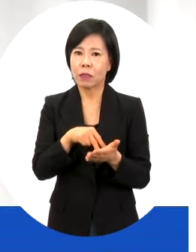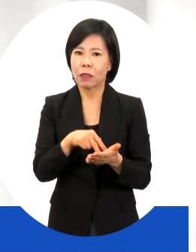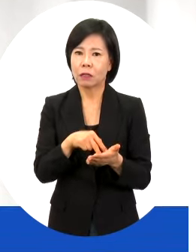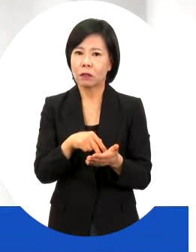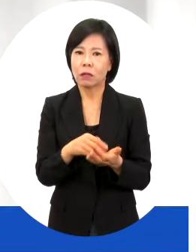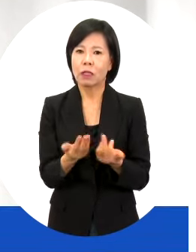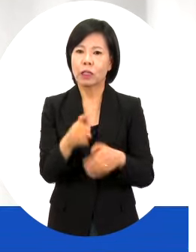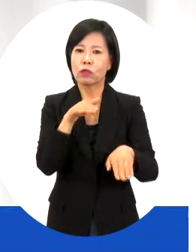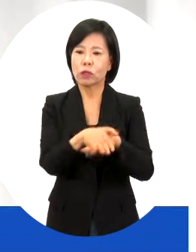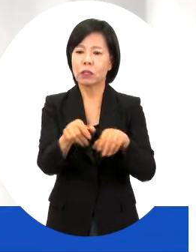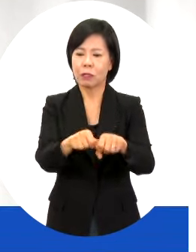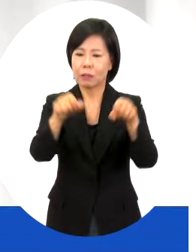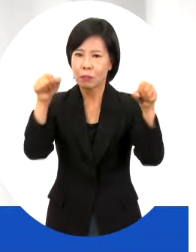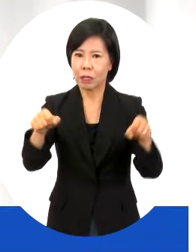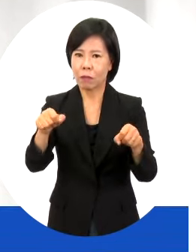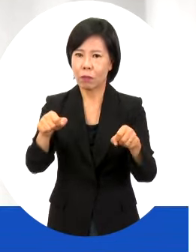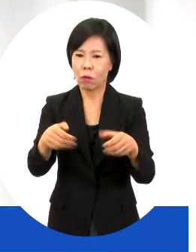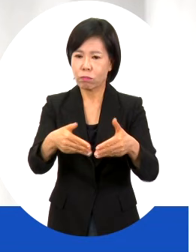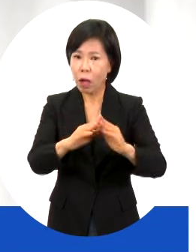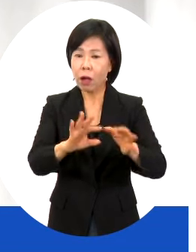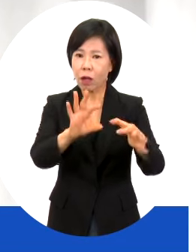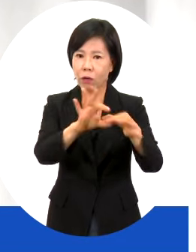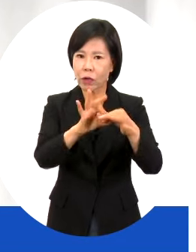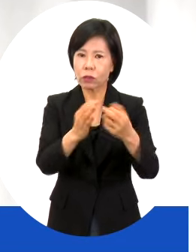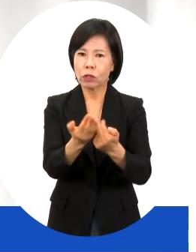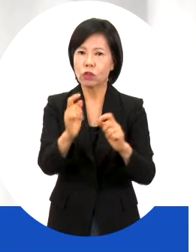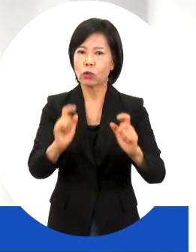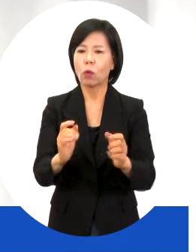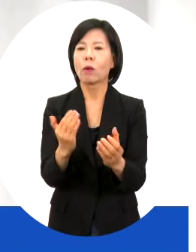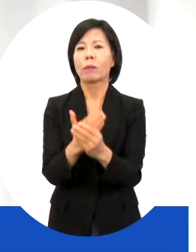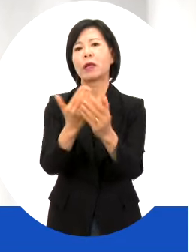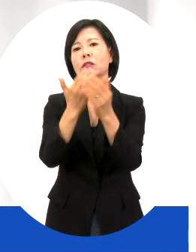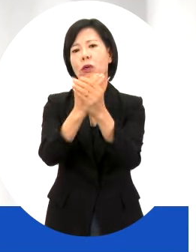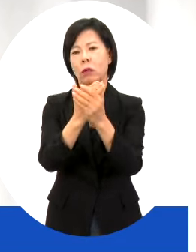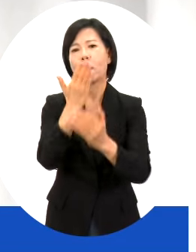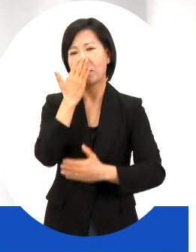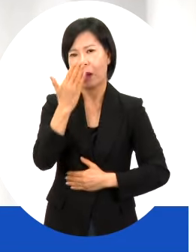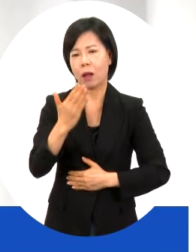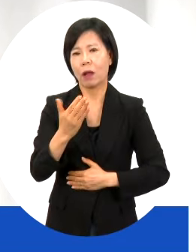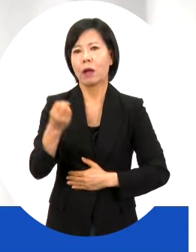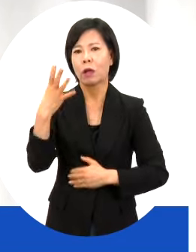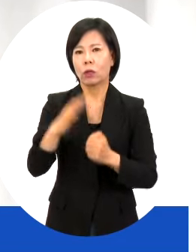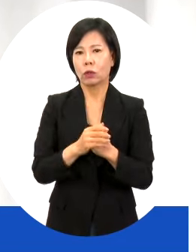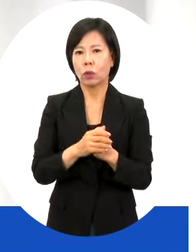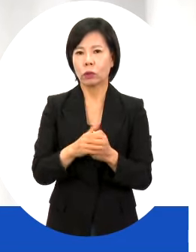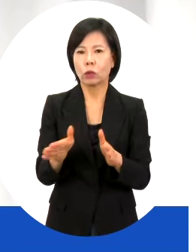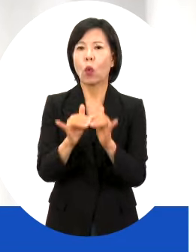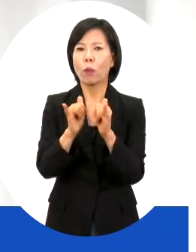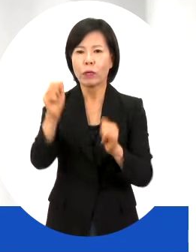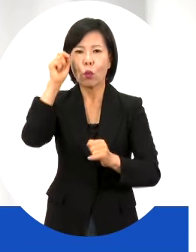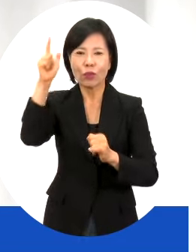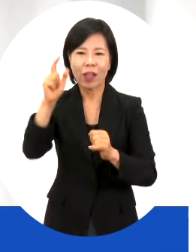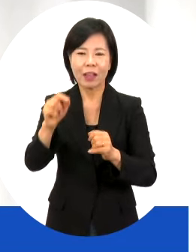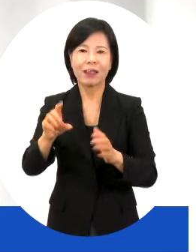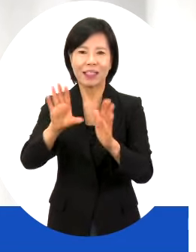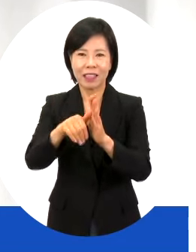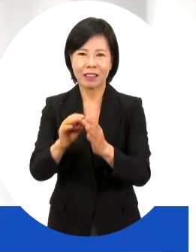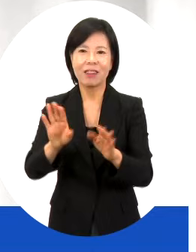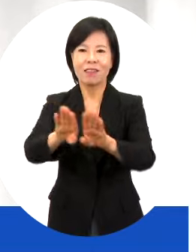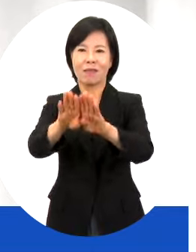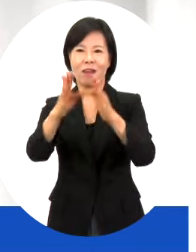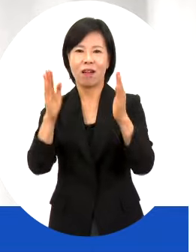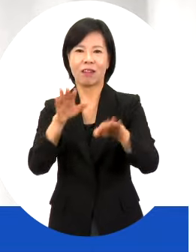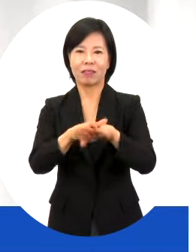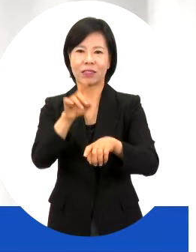제주도정은 제주형 기초단체 설치를 통해서 제주를 한 단계 더 도약시키고 위대한 도민 시대를 열어나갈 수